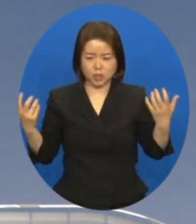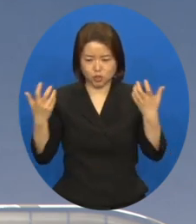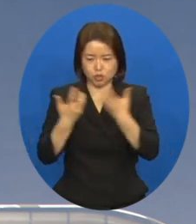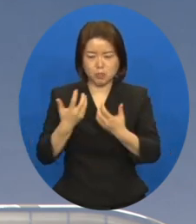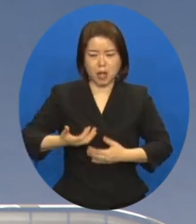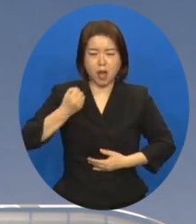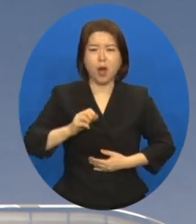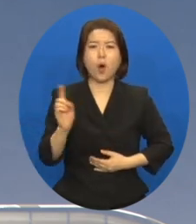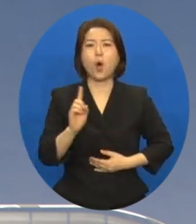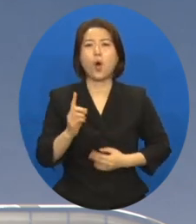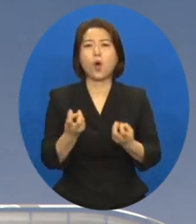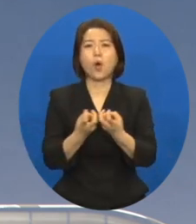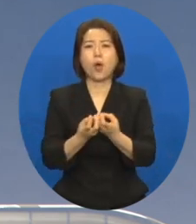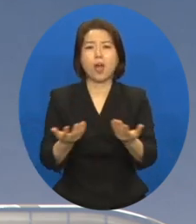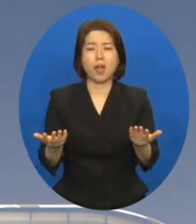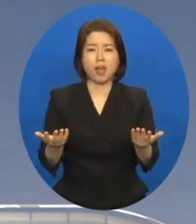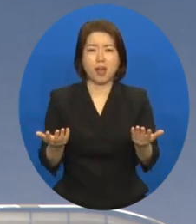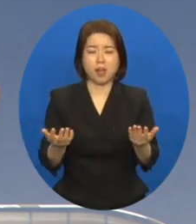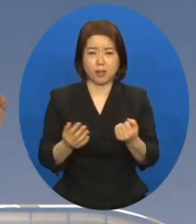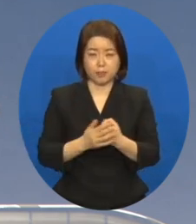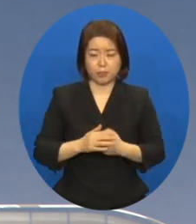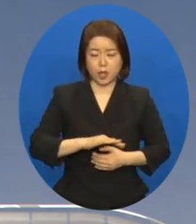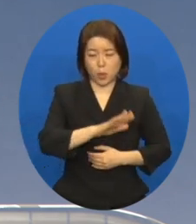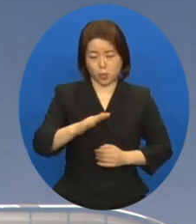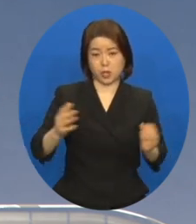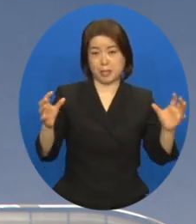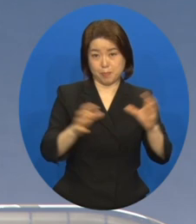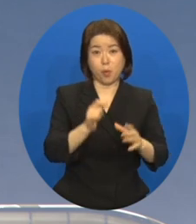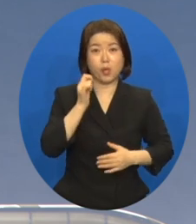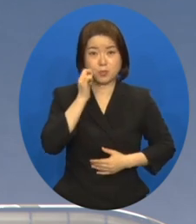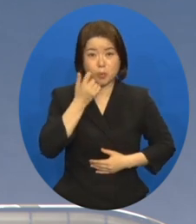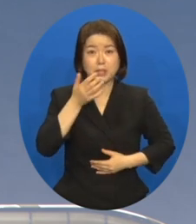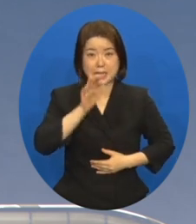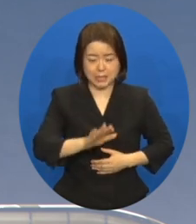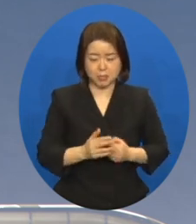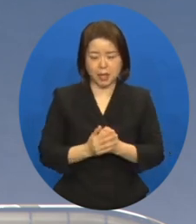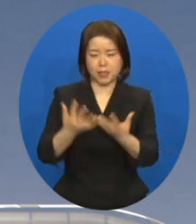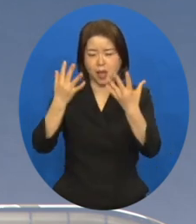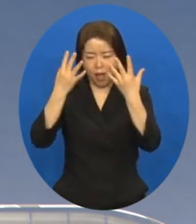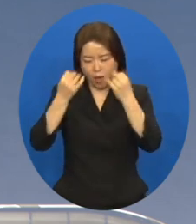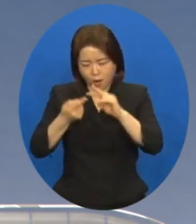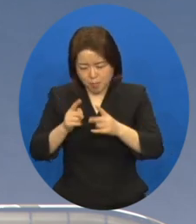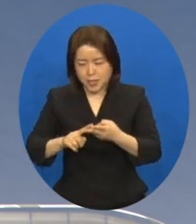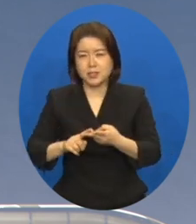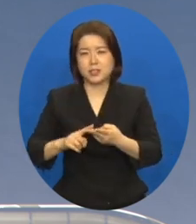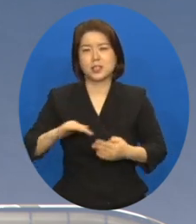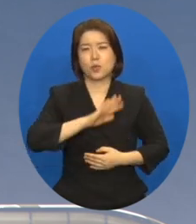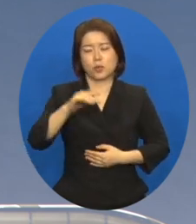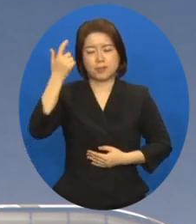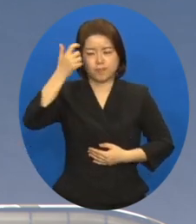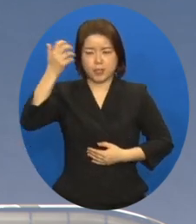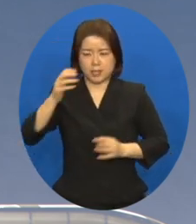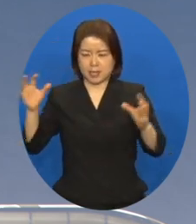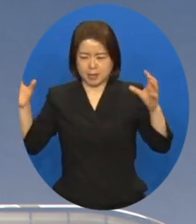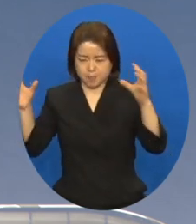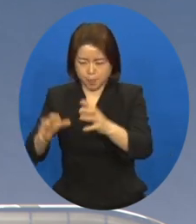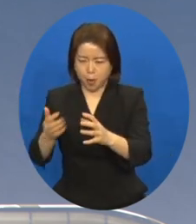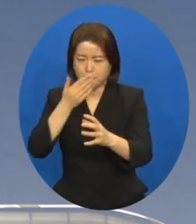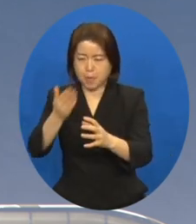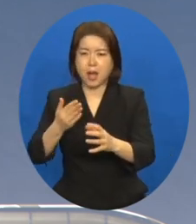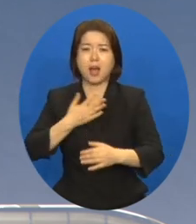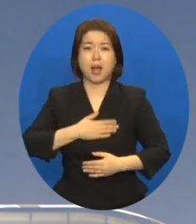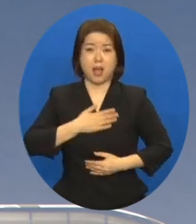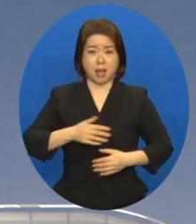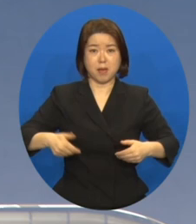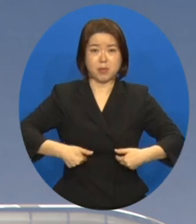됩니까? 여러분 모이지 못해도 얼마든지 우리는 영적으로 모일 수 있음을